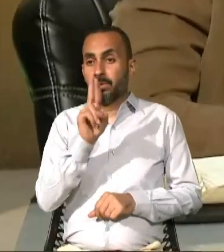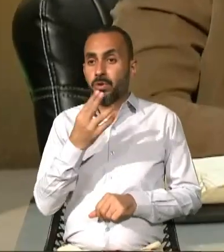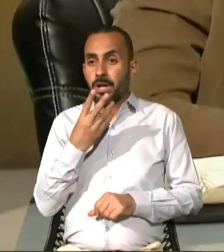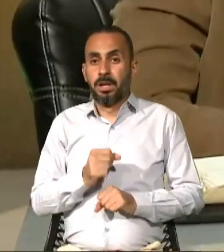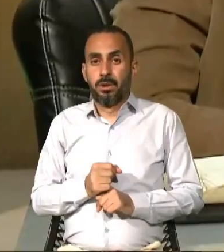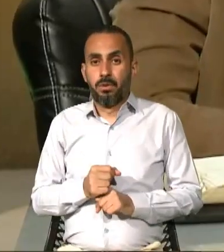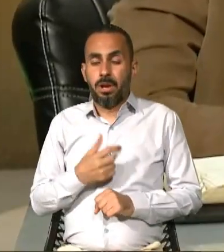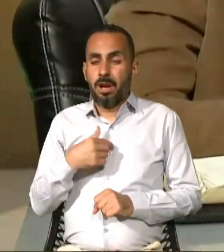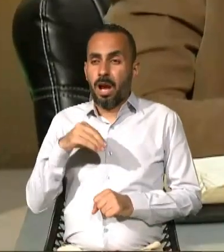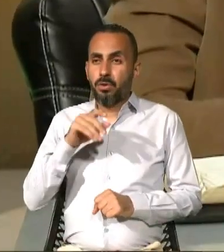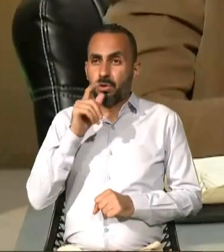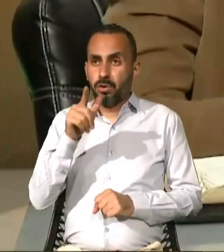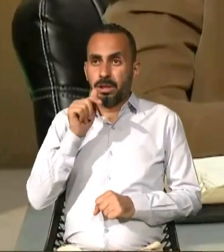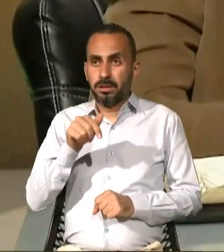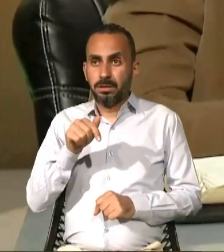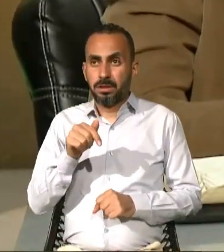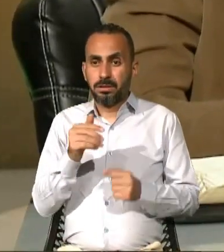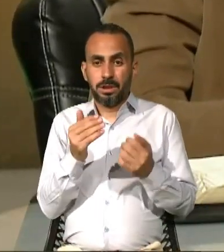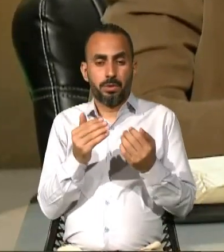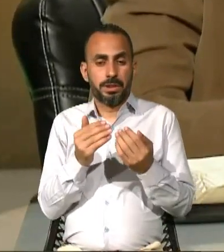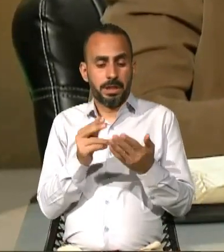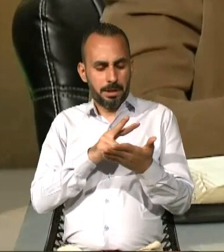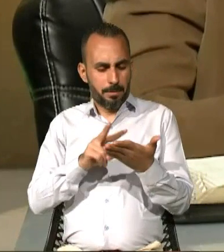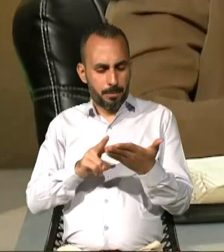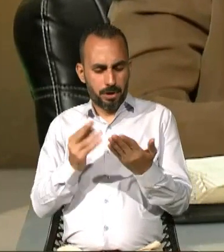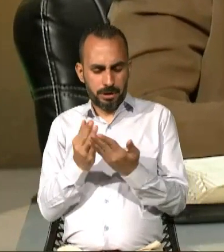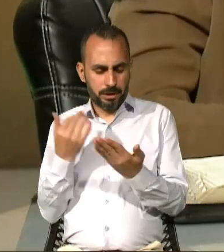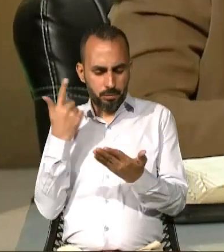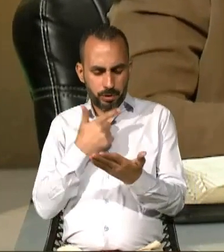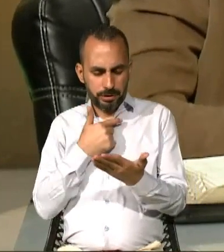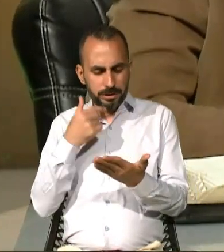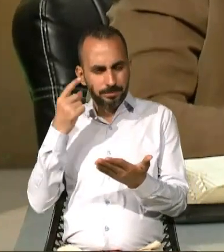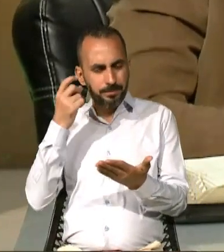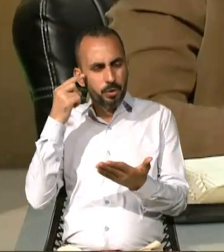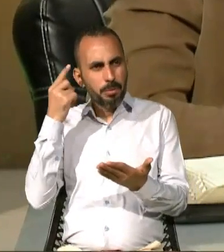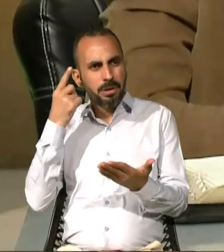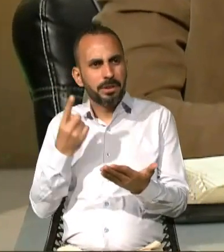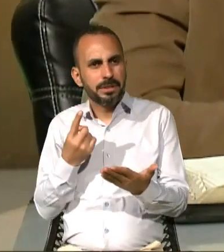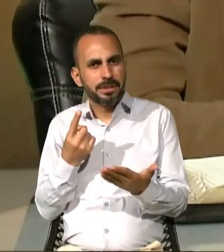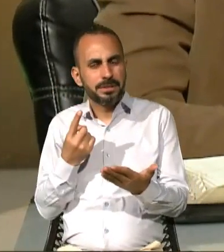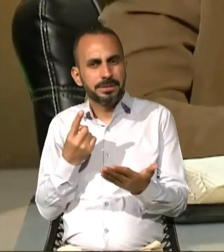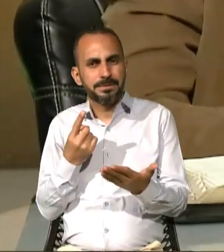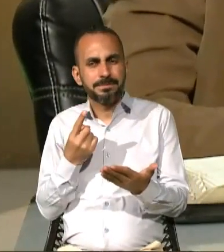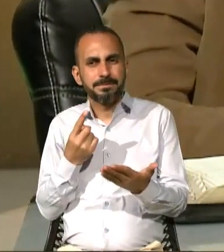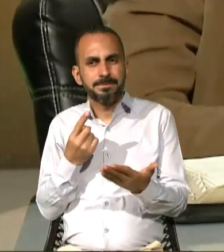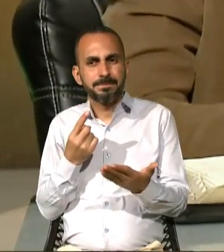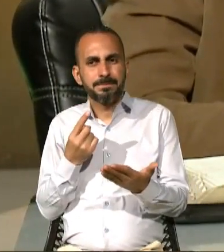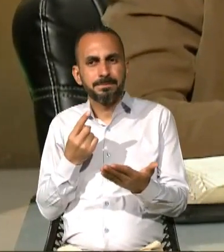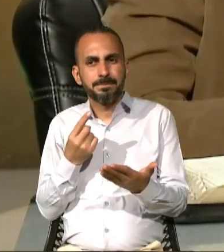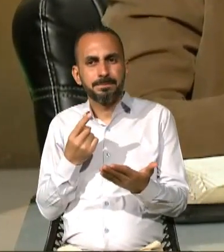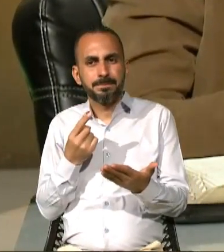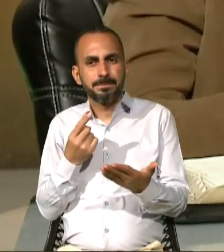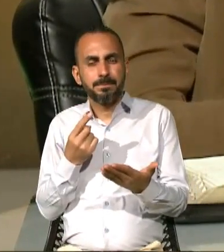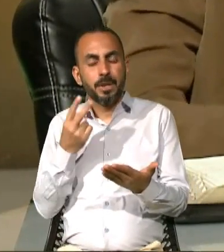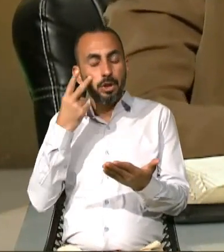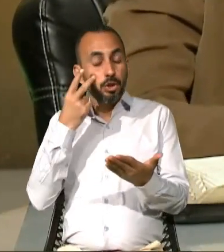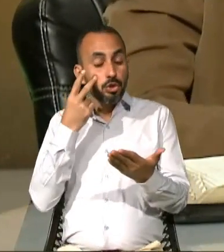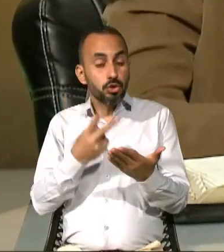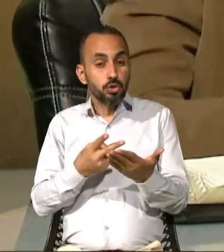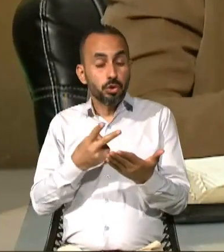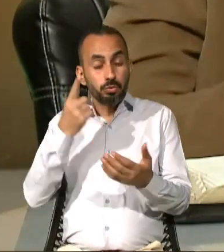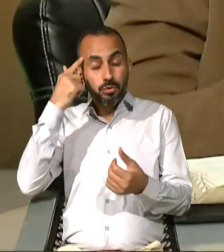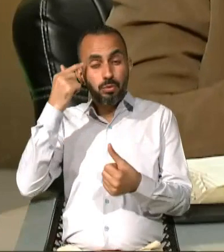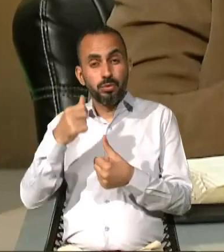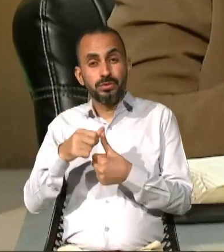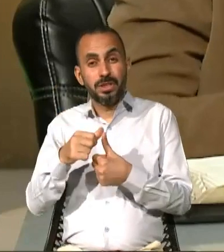وانا بقرا الكتاب المقدس النهارده وانا يعني بفكر في الفكره الجميله دي، اكتشفت وتذكرت مره